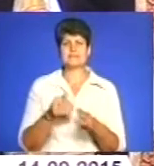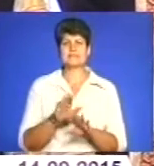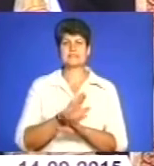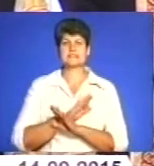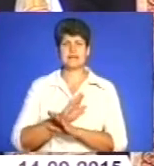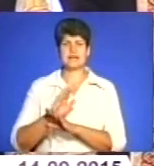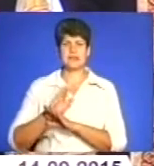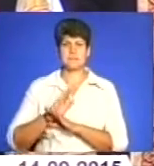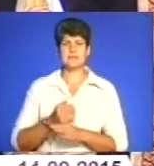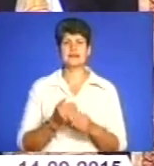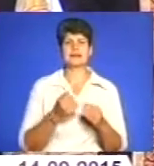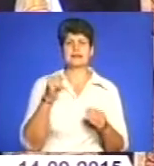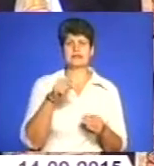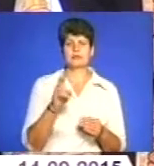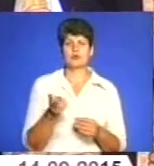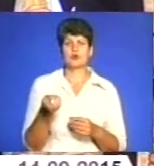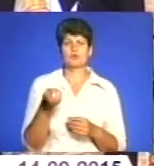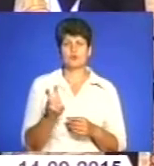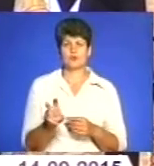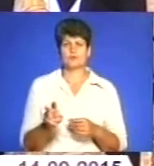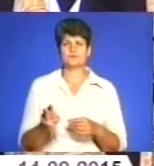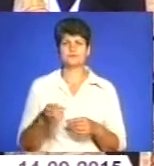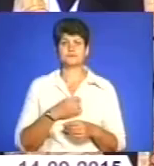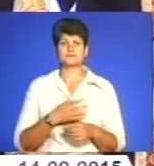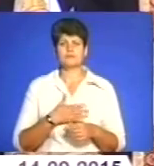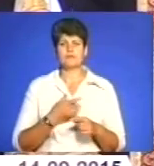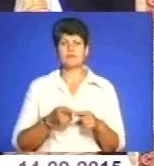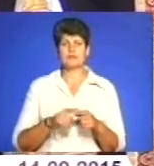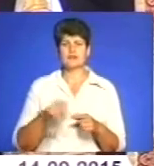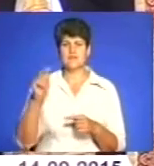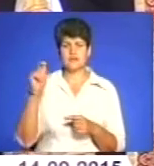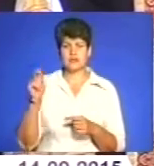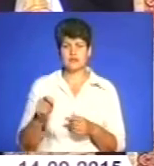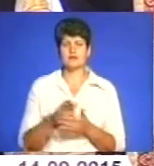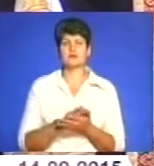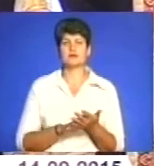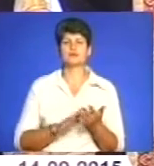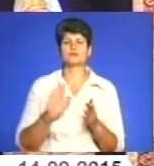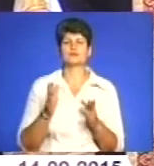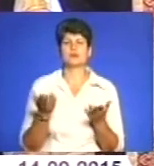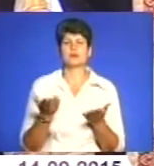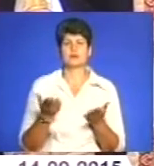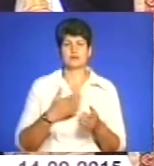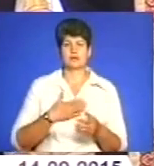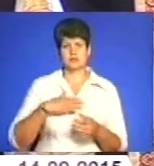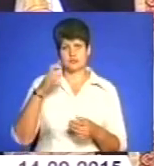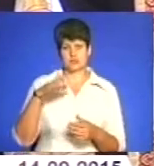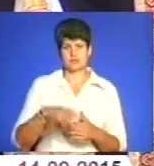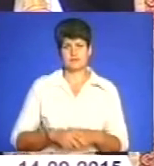перед тими, хто приходить скаліченими з цієї війни, якою ж далі буде наша держава.